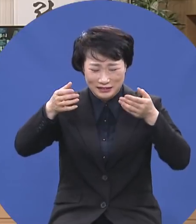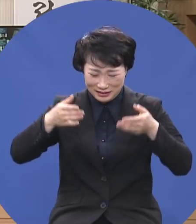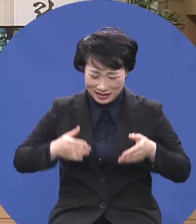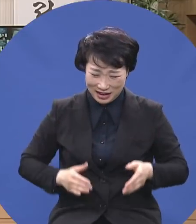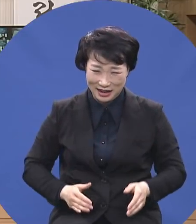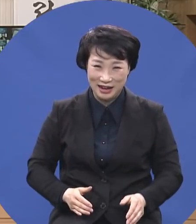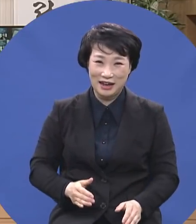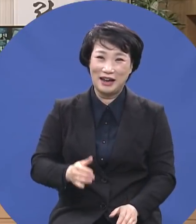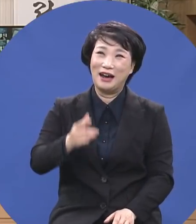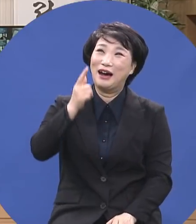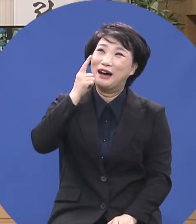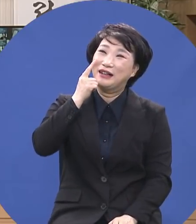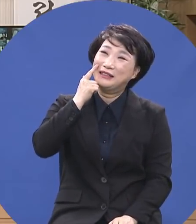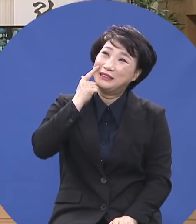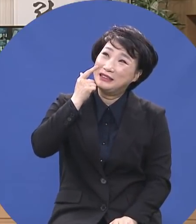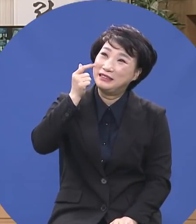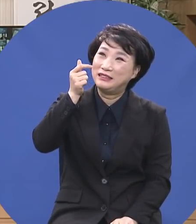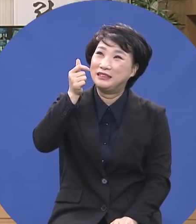나를